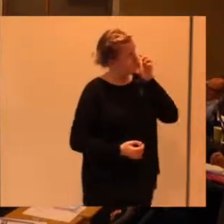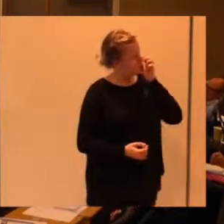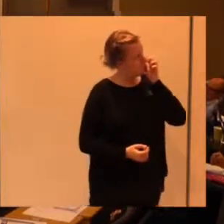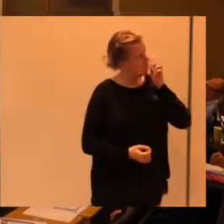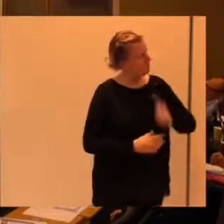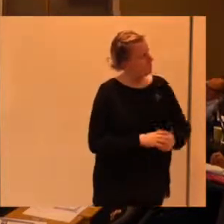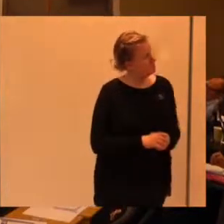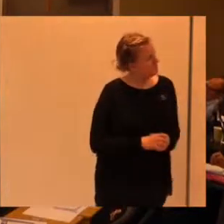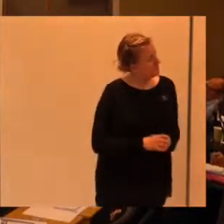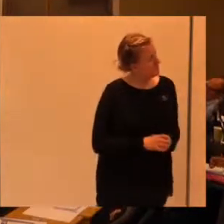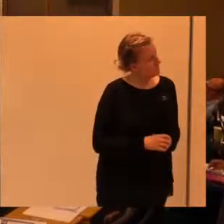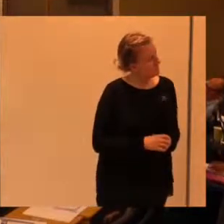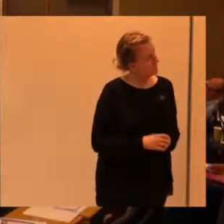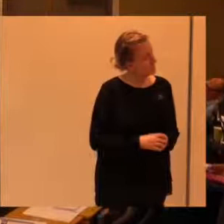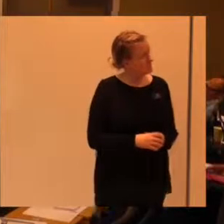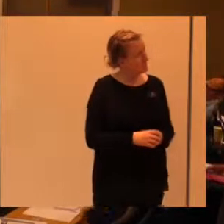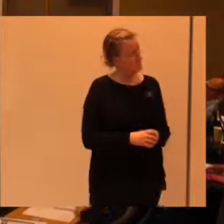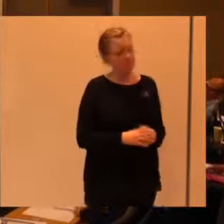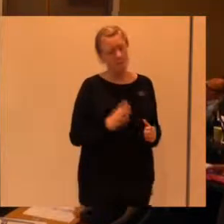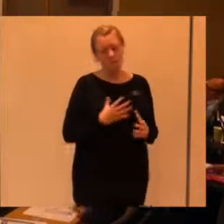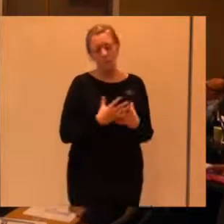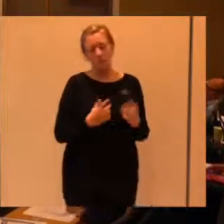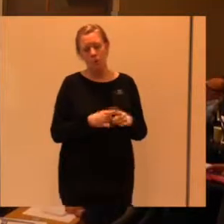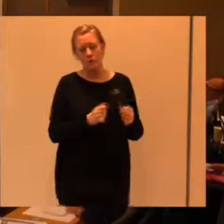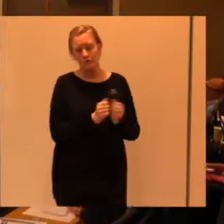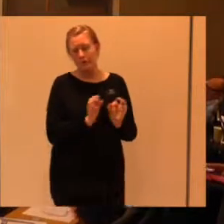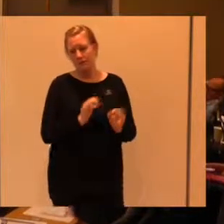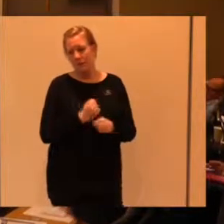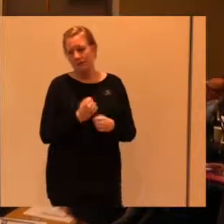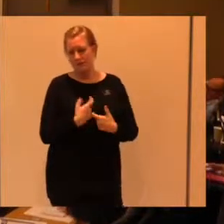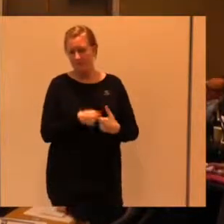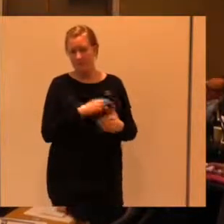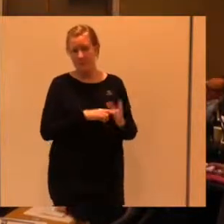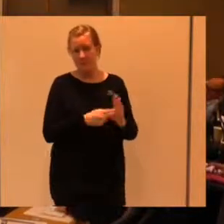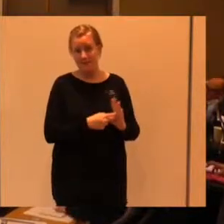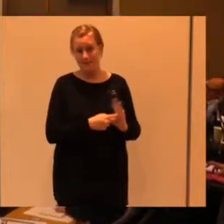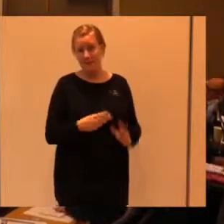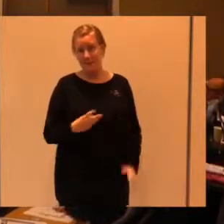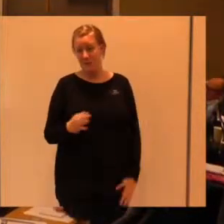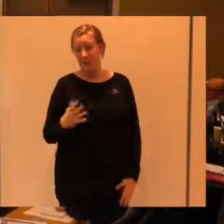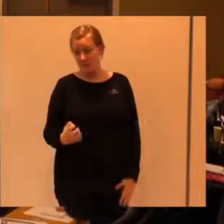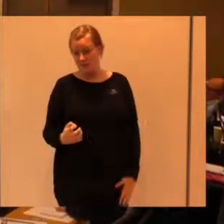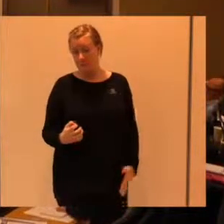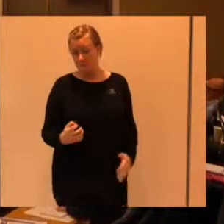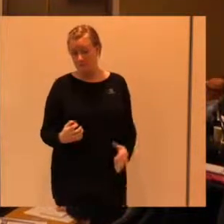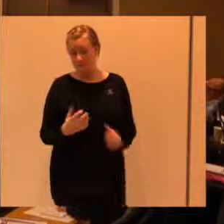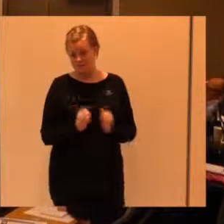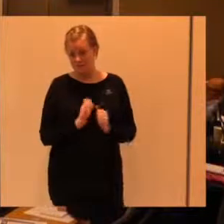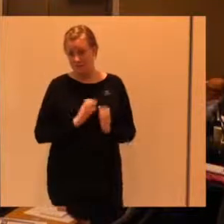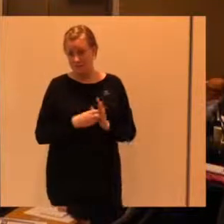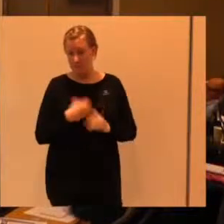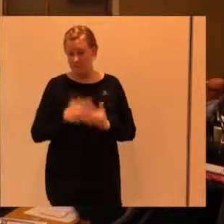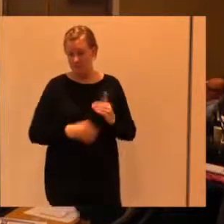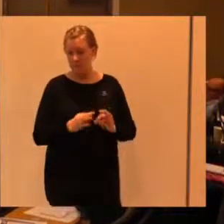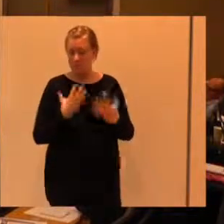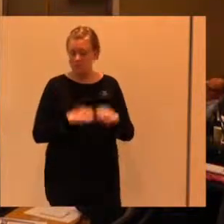Ja, sätten. Det finns många sätt att jobba med teknik, så det finns idag 350 beskrivna sätt att åstadkomma